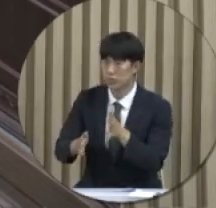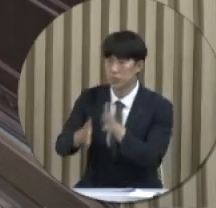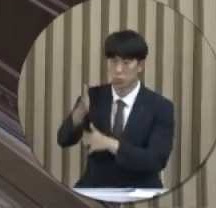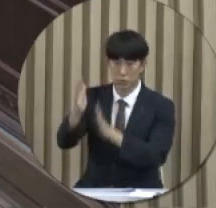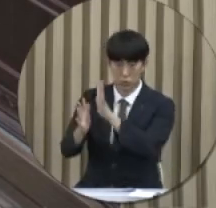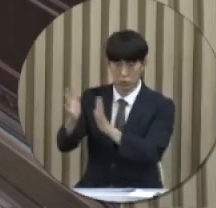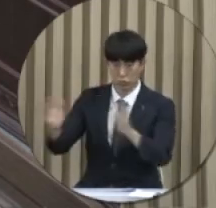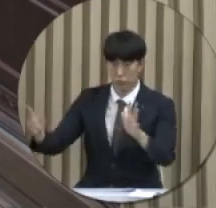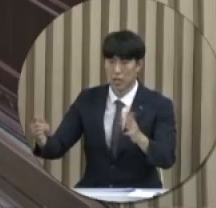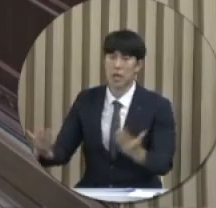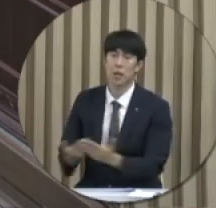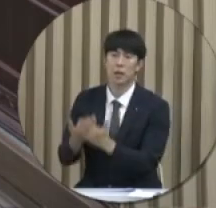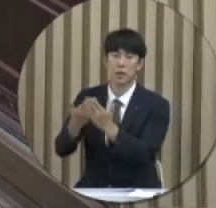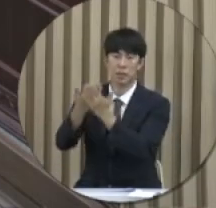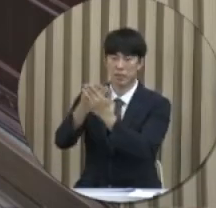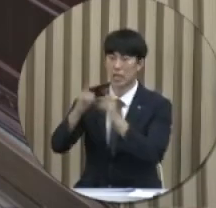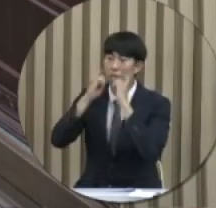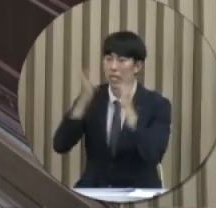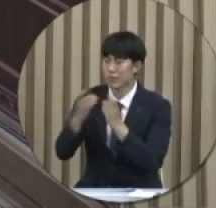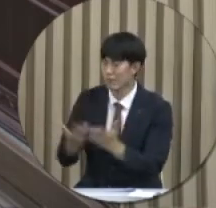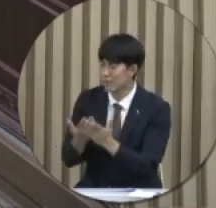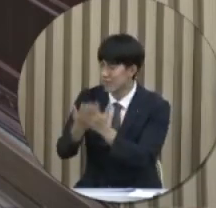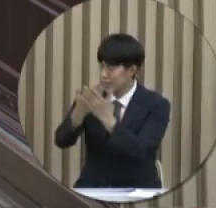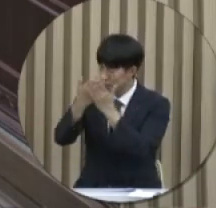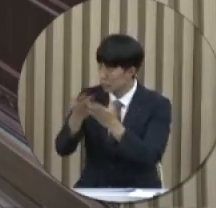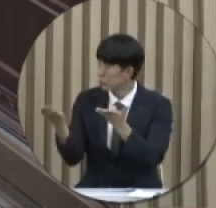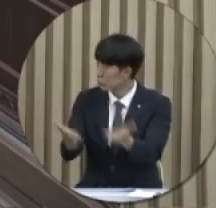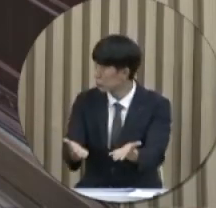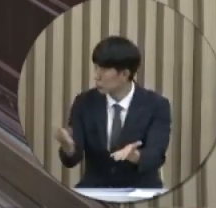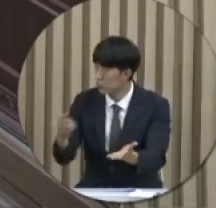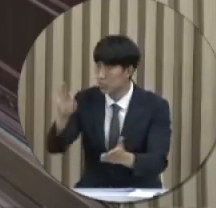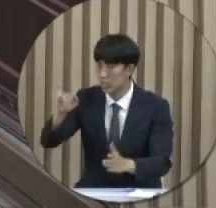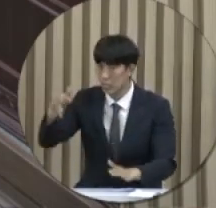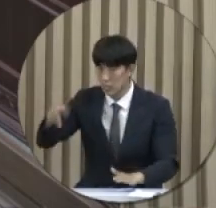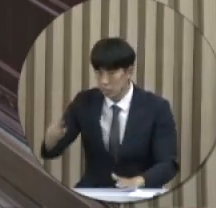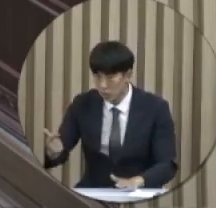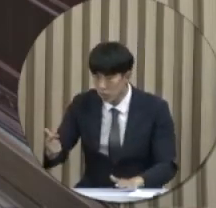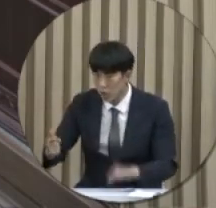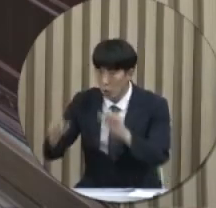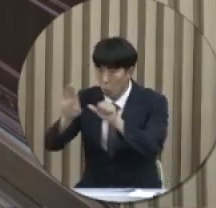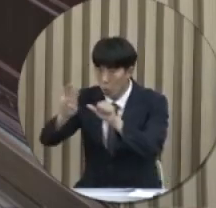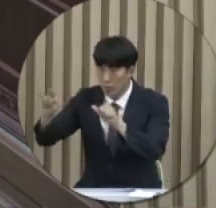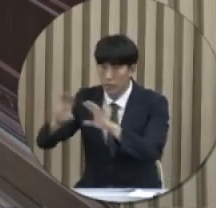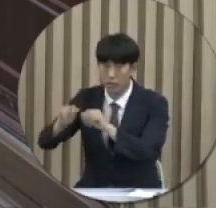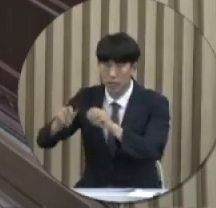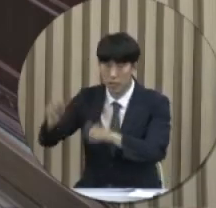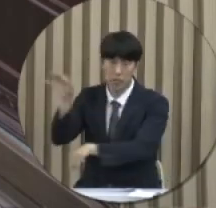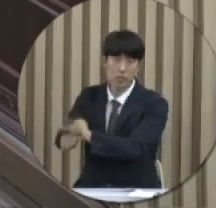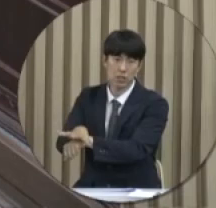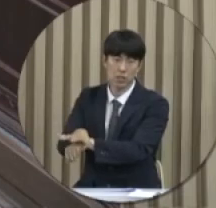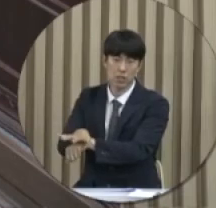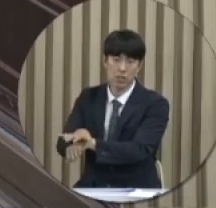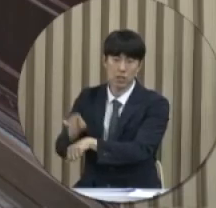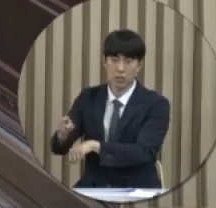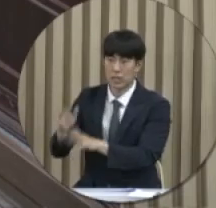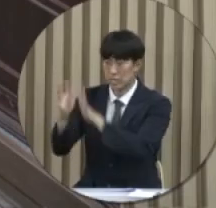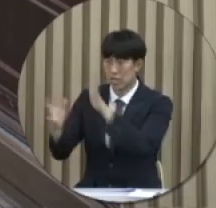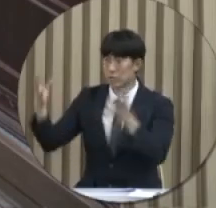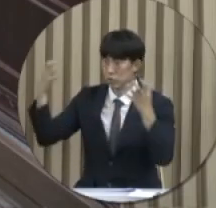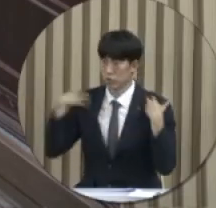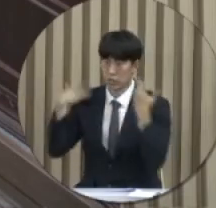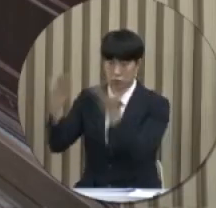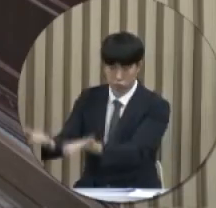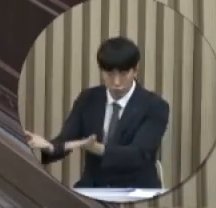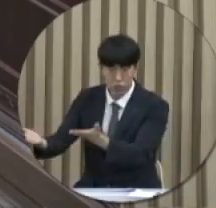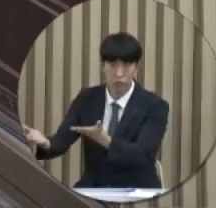숲을 개발해서 민간업체한테 개발을 주고 그 다음에 이천에 다섯 배 정도 되는 땅의 규모를 사서 산림청에다 줄 테니